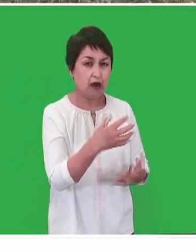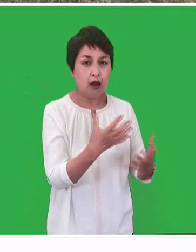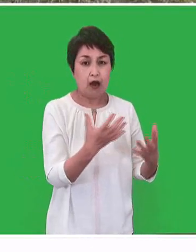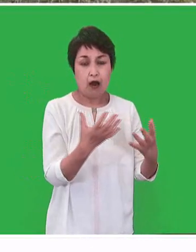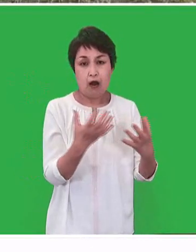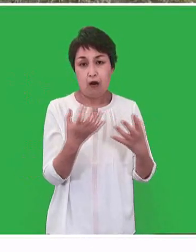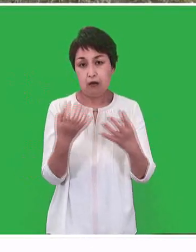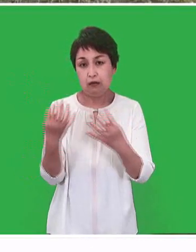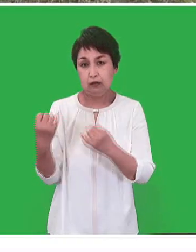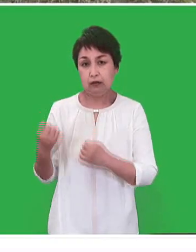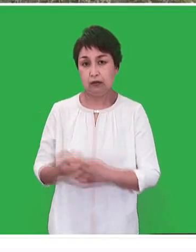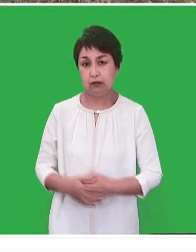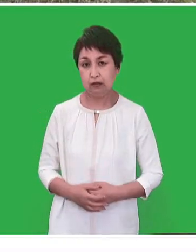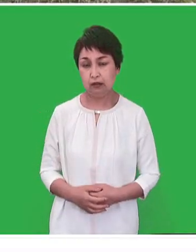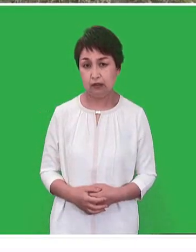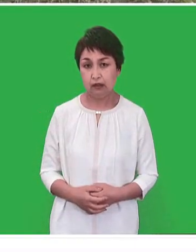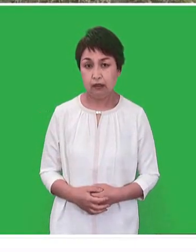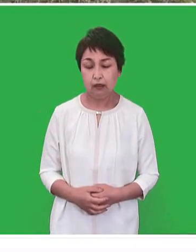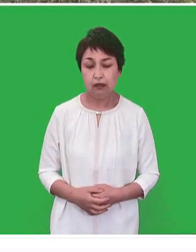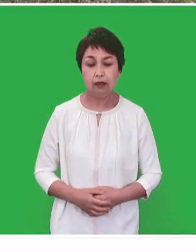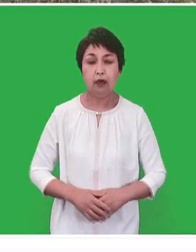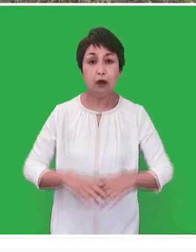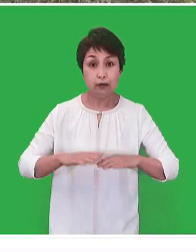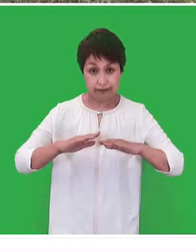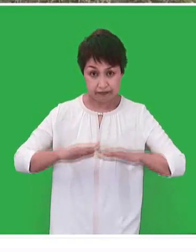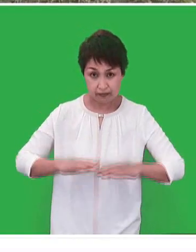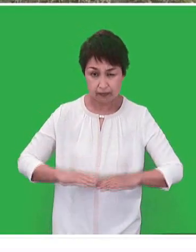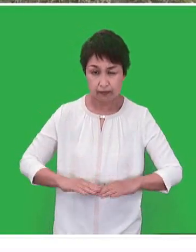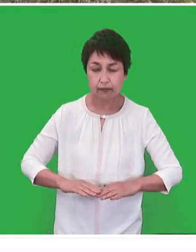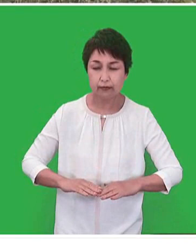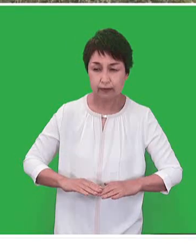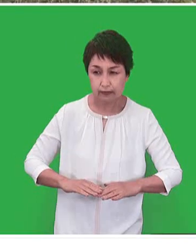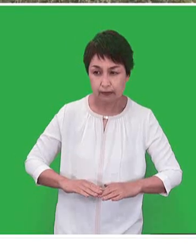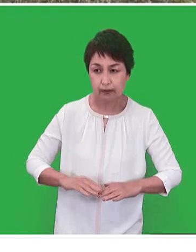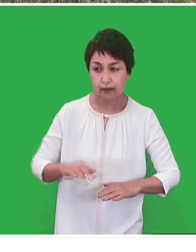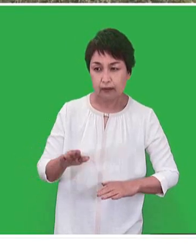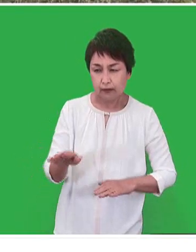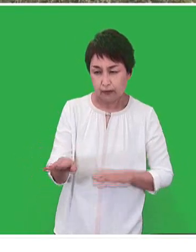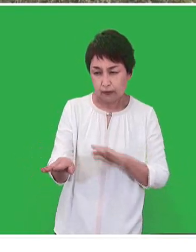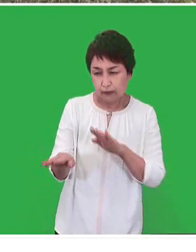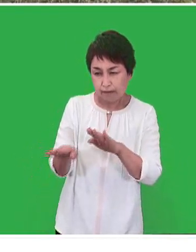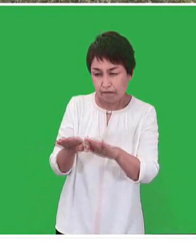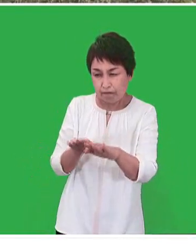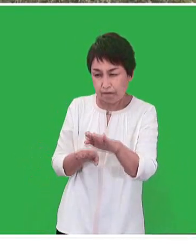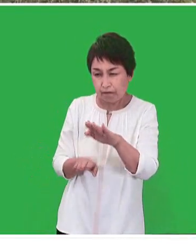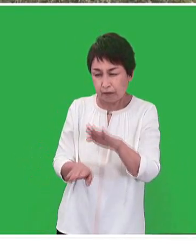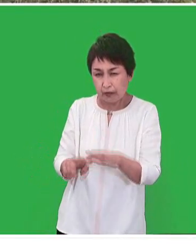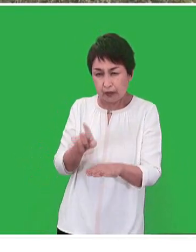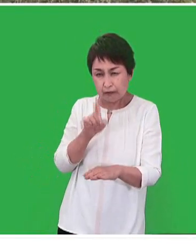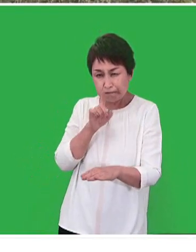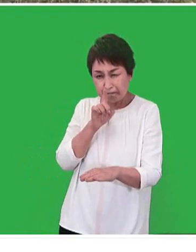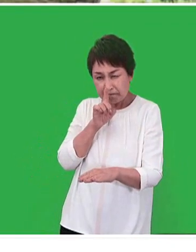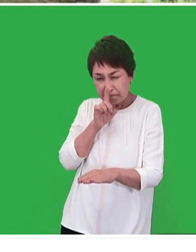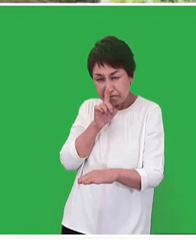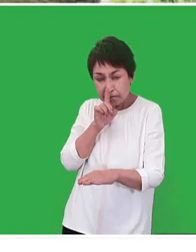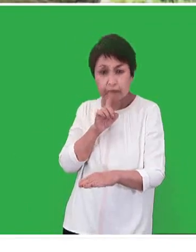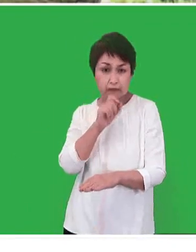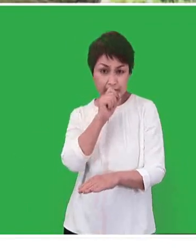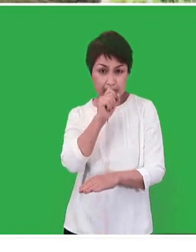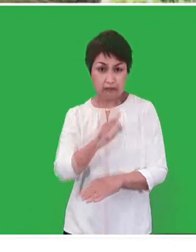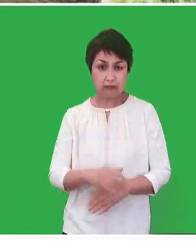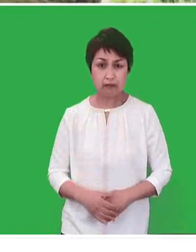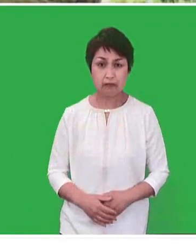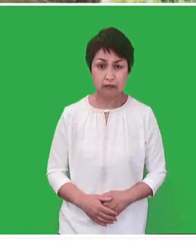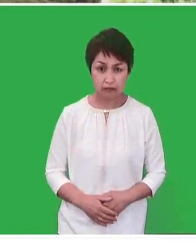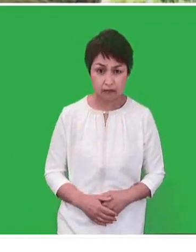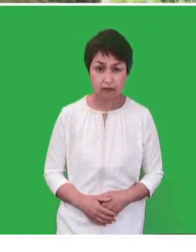ので、落ち着いて熊を見ながら静かにゆっくり後退して距離を取ります。大声